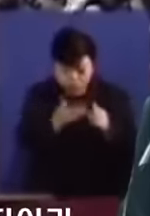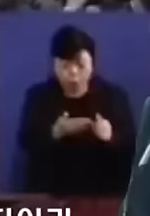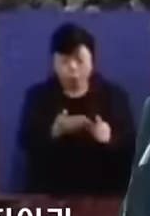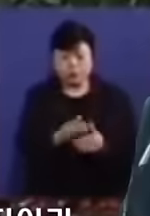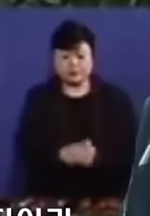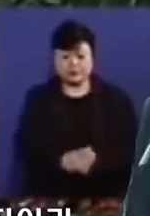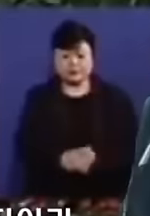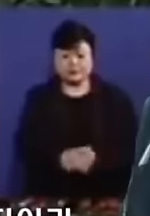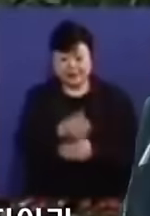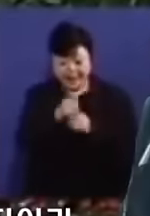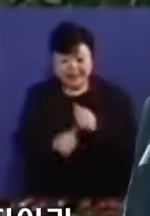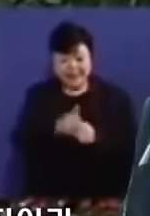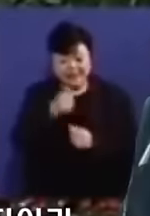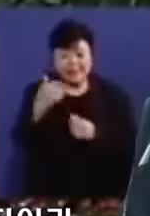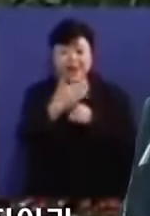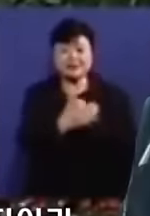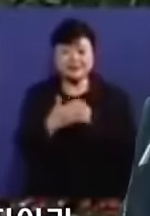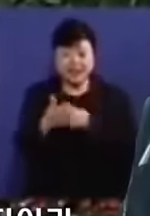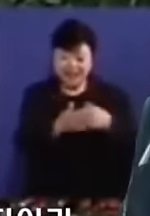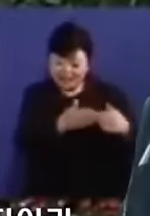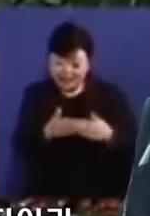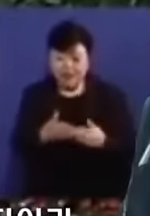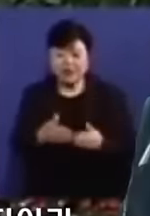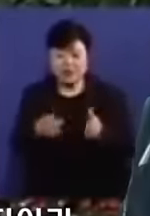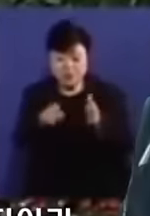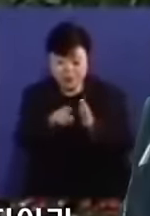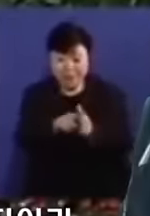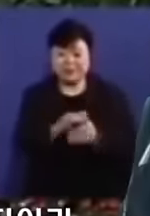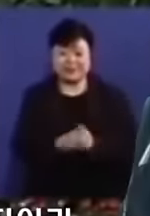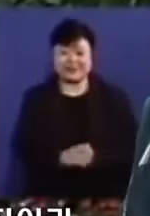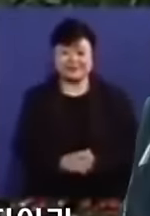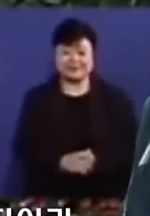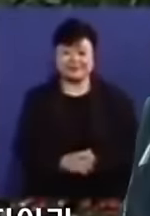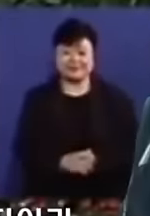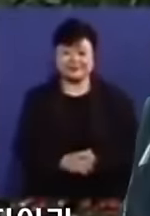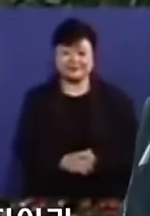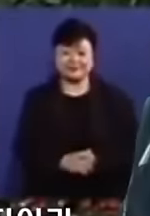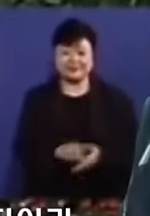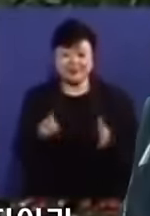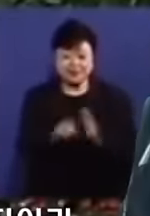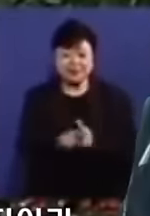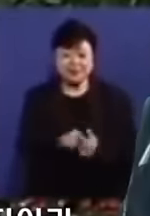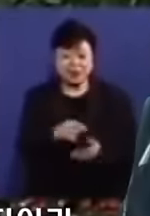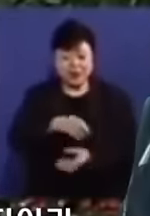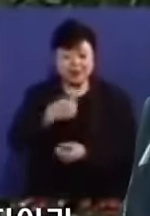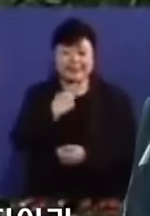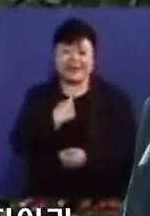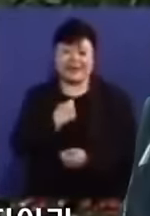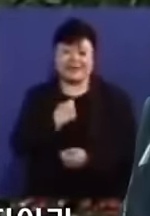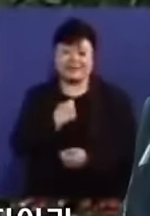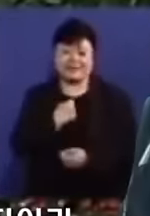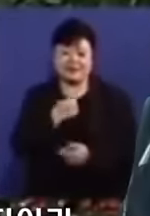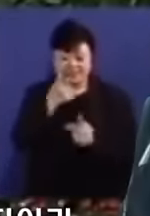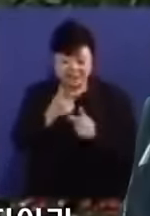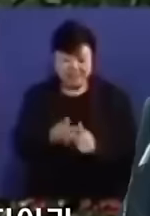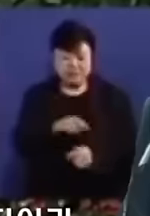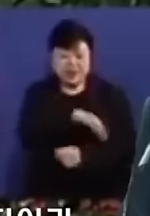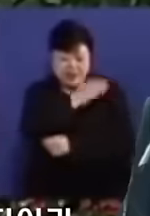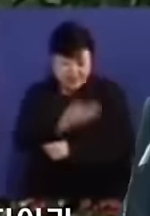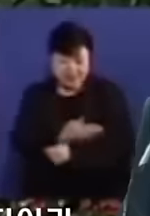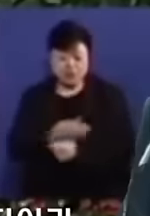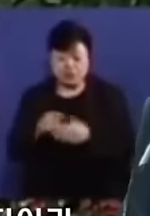주십니다. 이는 하나님의 은혜를 체험하게 하시기 위함입니다. 믿는 우리가 환난을 당하여 그것을 예수님의